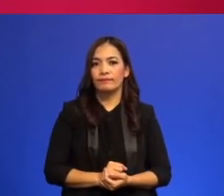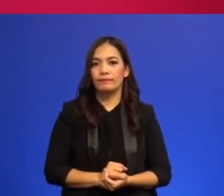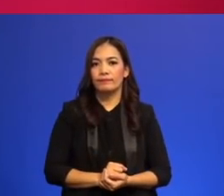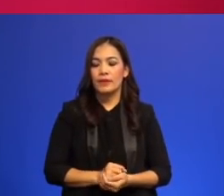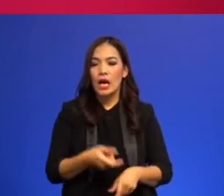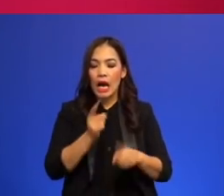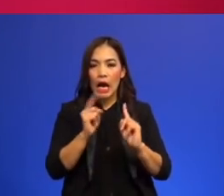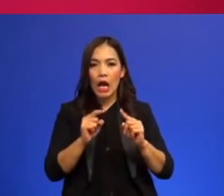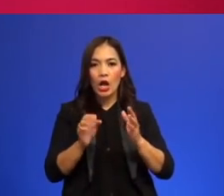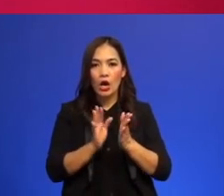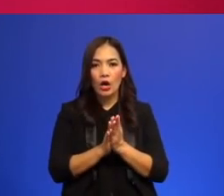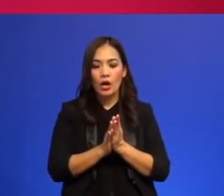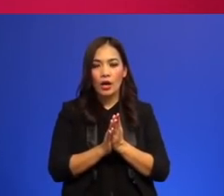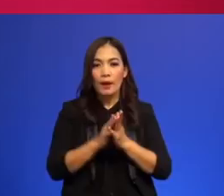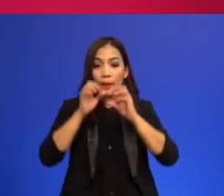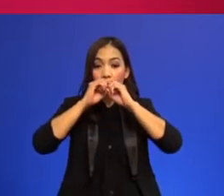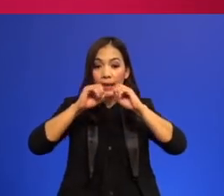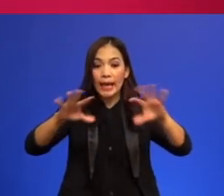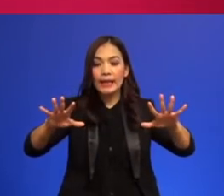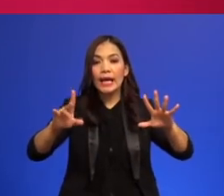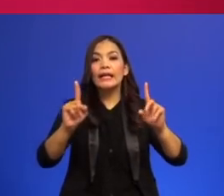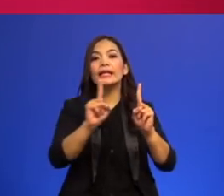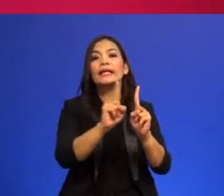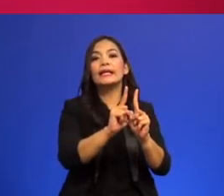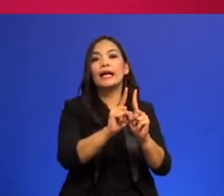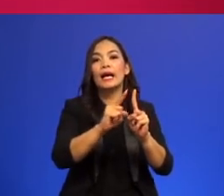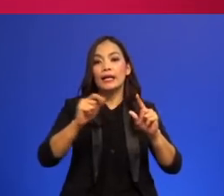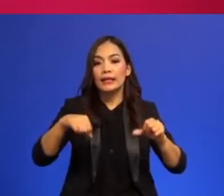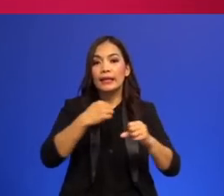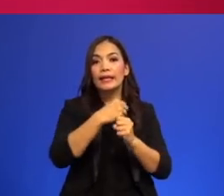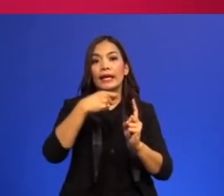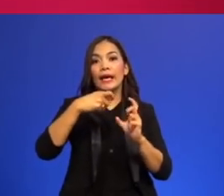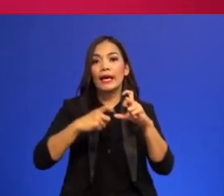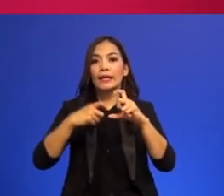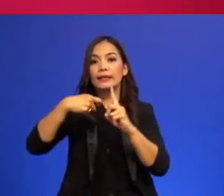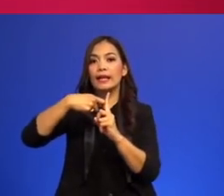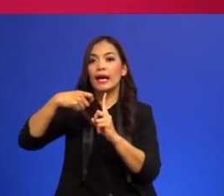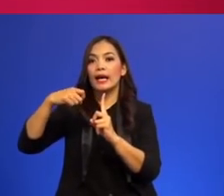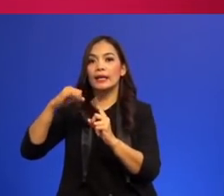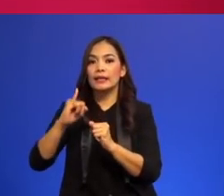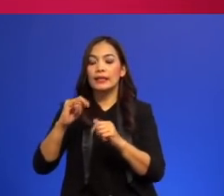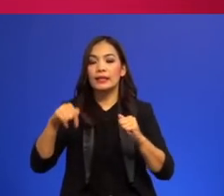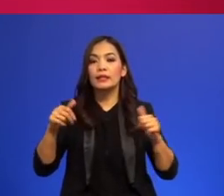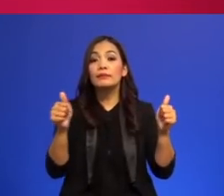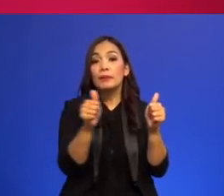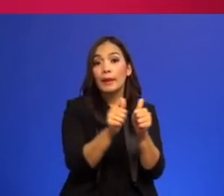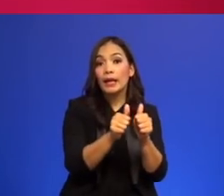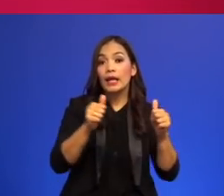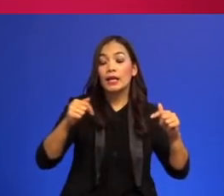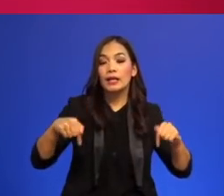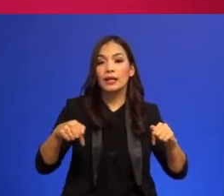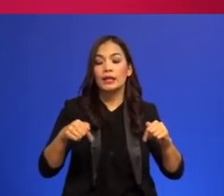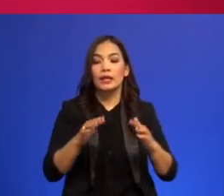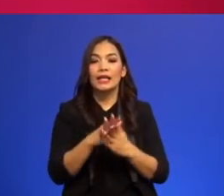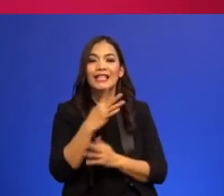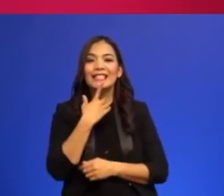Makanya kalau pemberkatan nikah di Rehoboth, di GSKI khususnya saya kira atau umumnya, itu